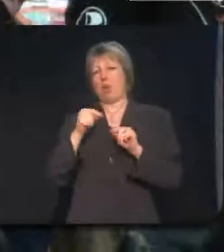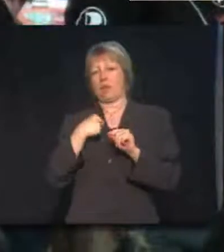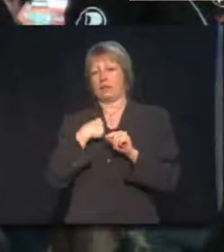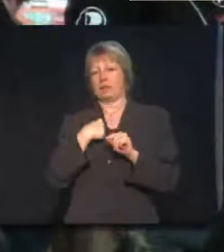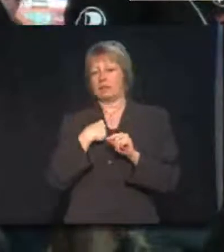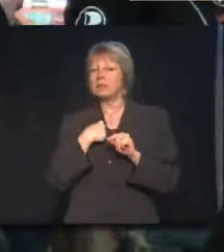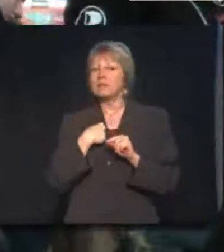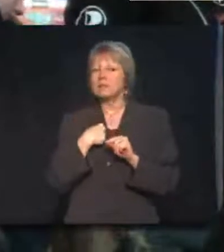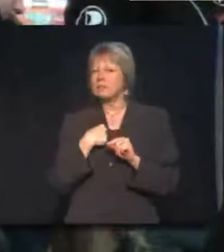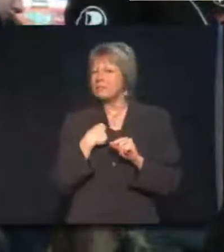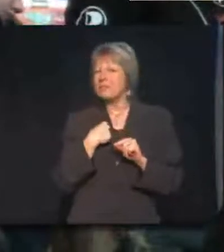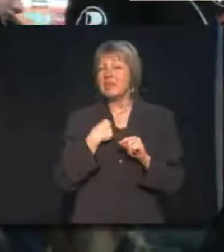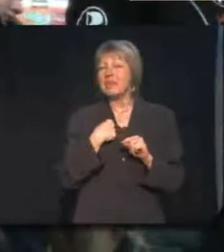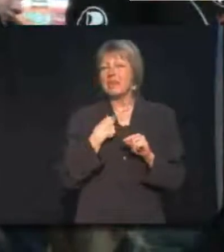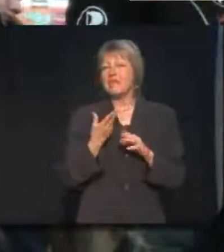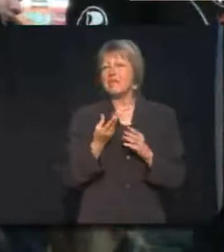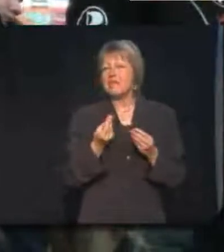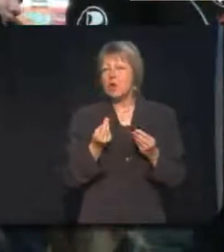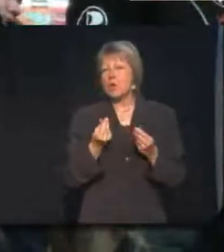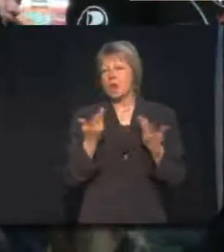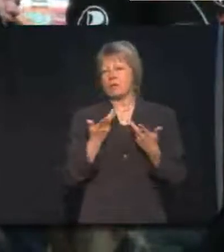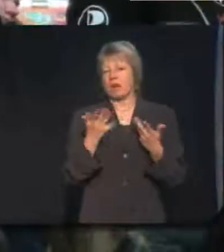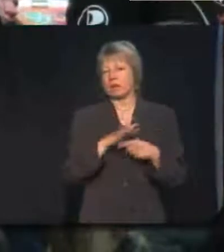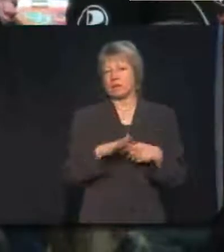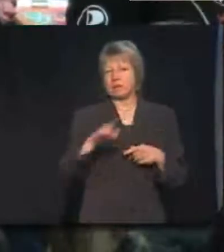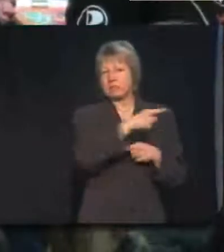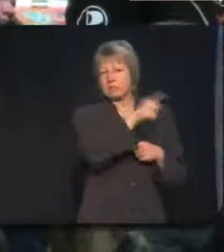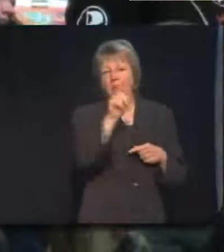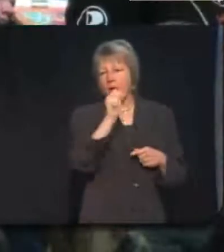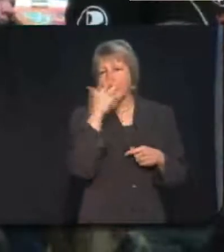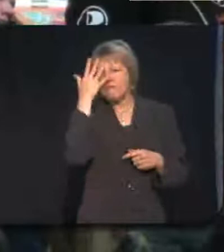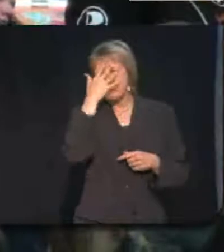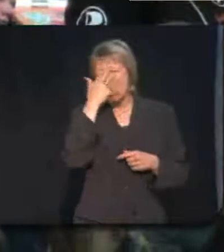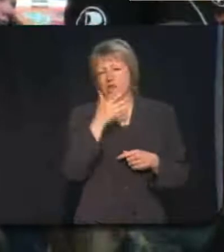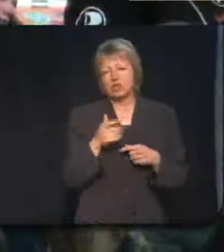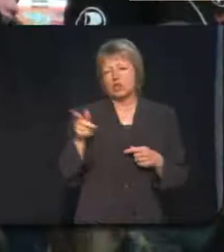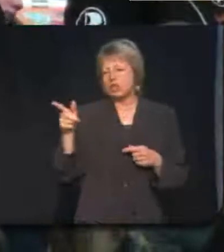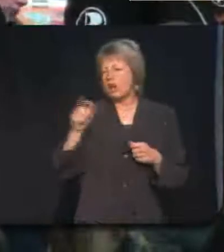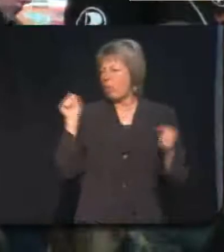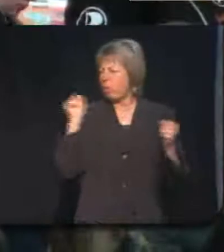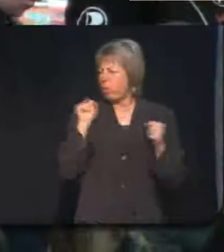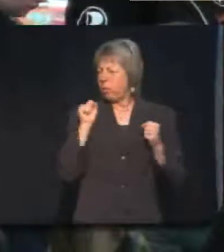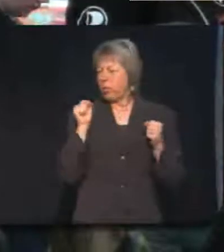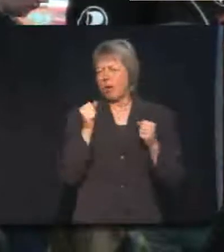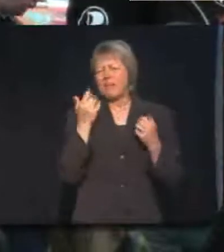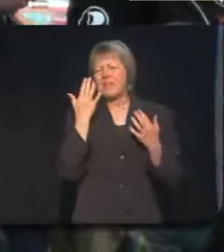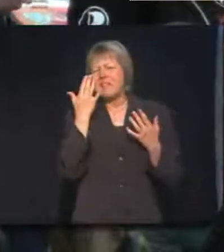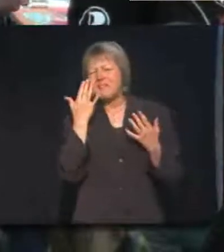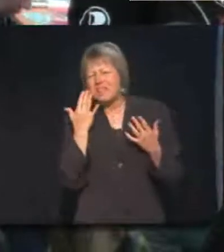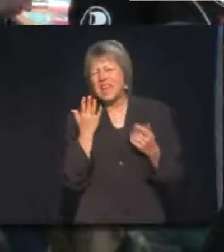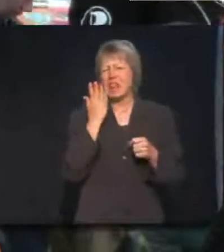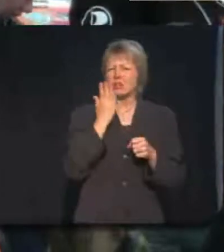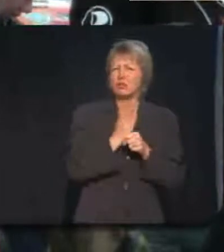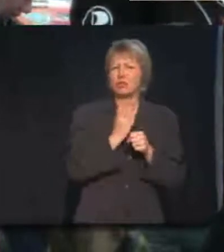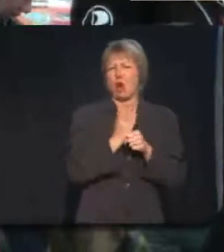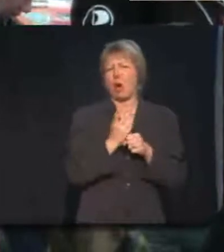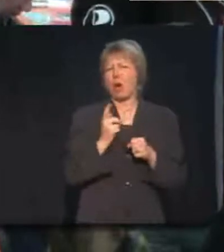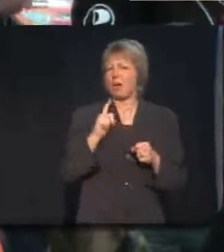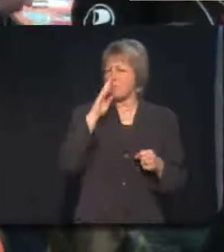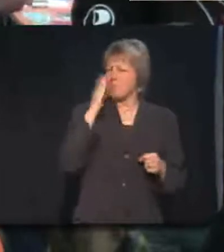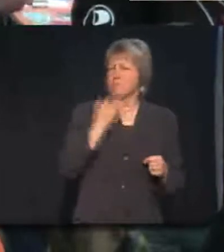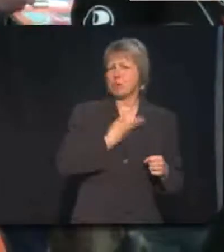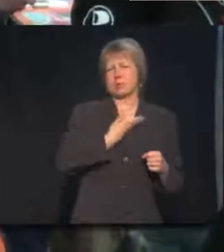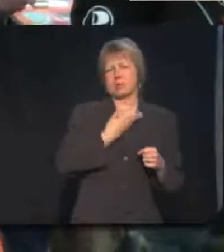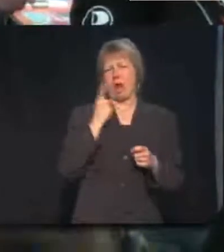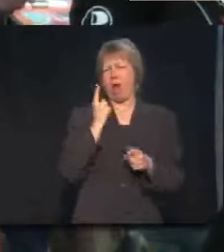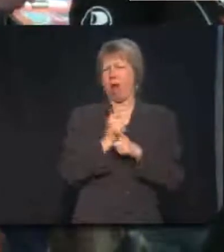glauben ich glaube ihr könnt euch nicht vorstellen wie viele Vorstellungen und wie viel Brutalität und blutig schon gesehen habe und deswegen